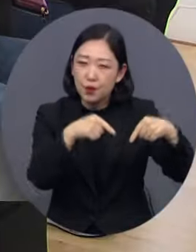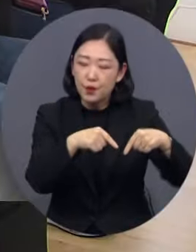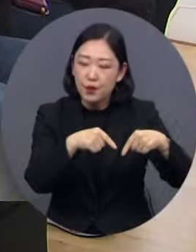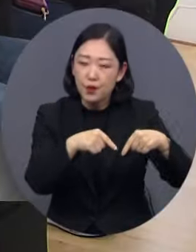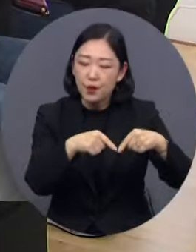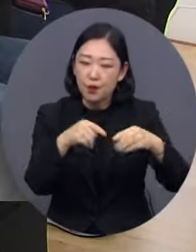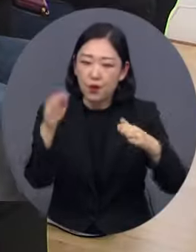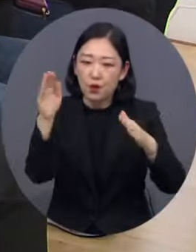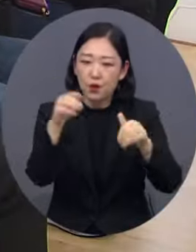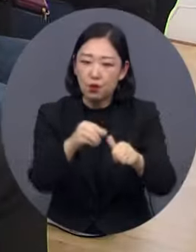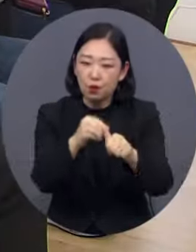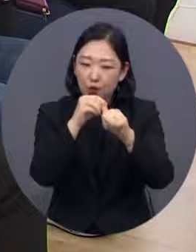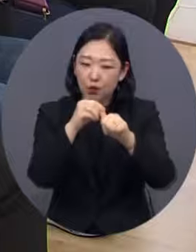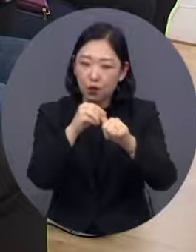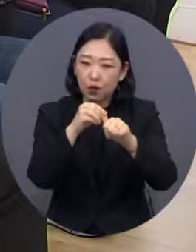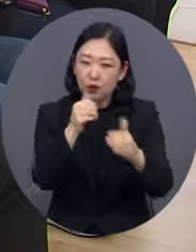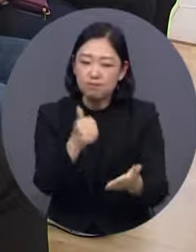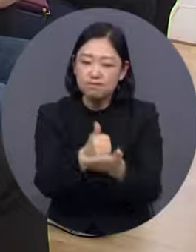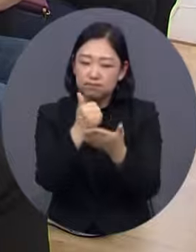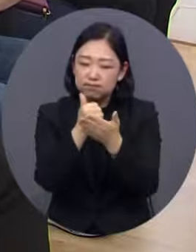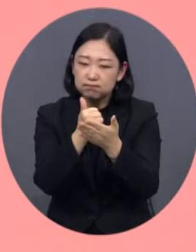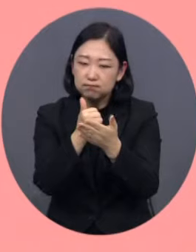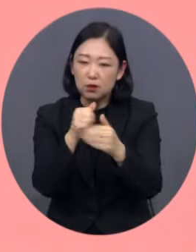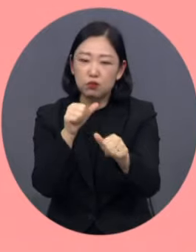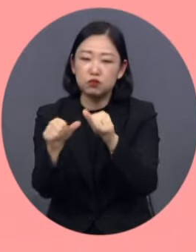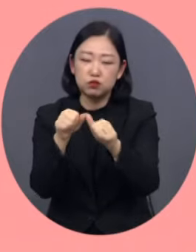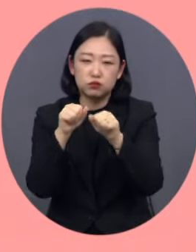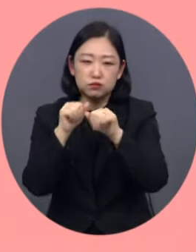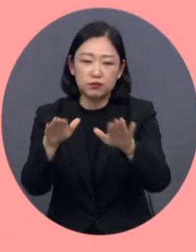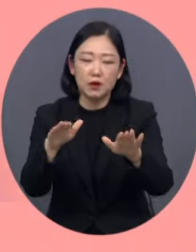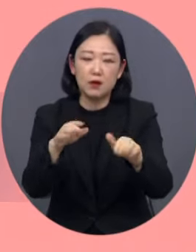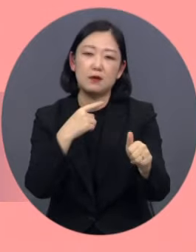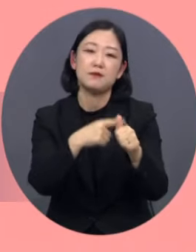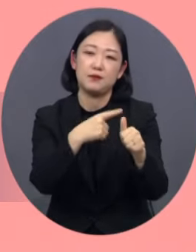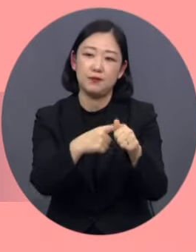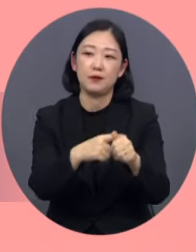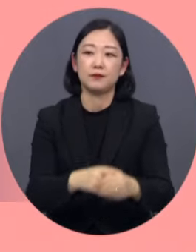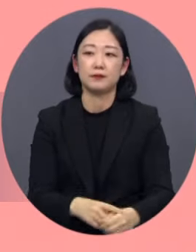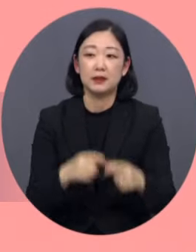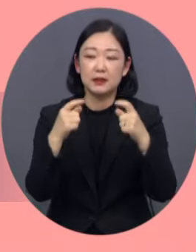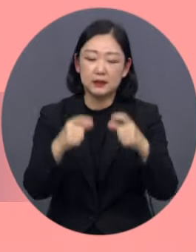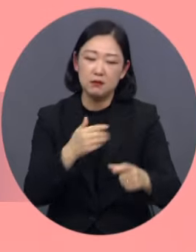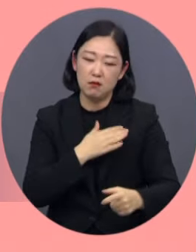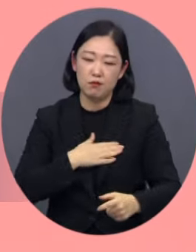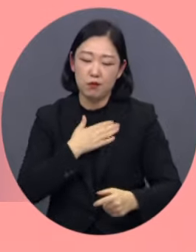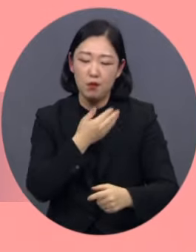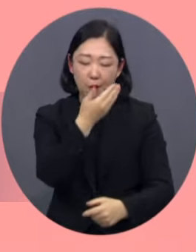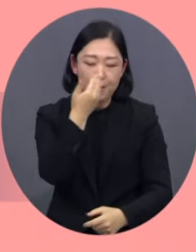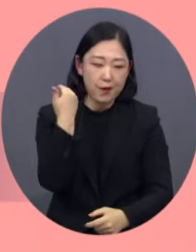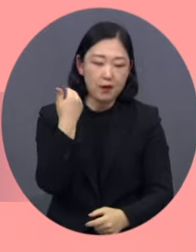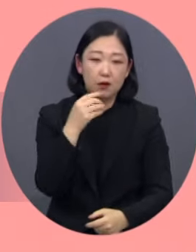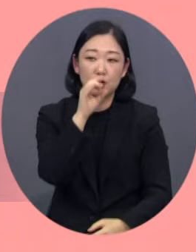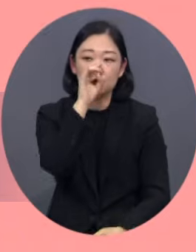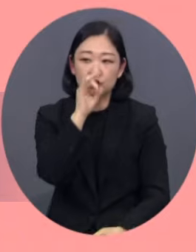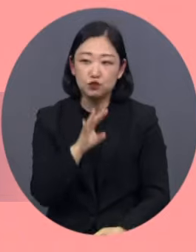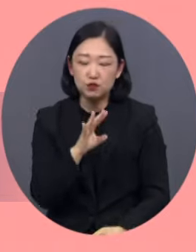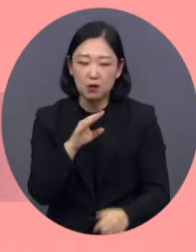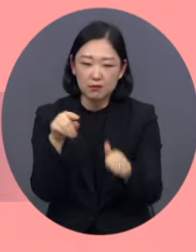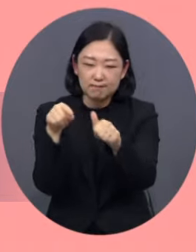전략 공천설까지 나돌고 있다며 비판했습니다. 지역 정서를 외면하고 중앙 정치권의